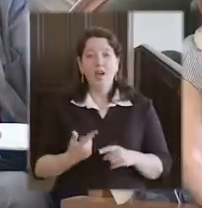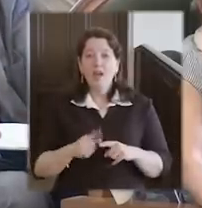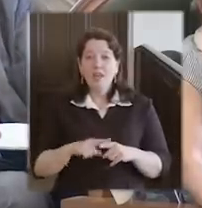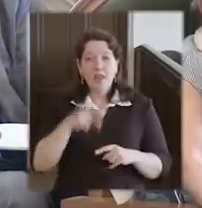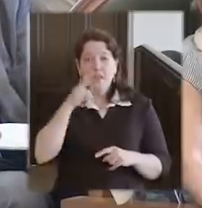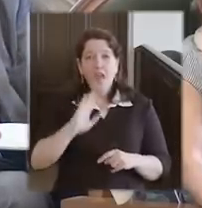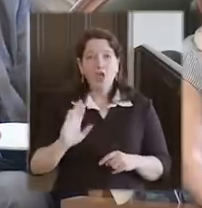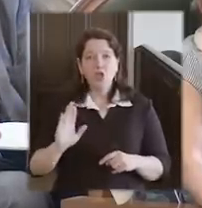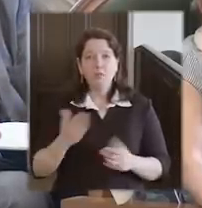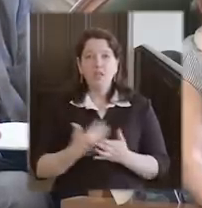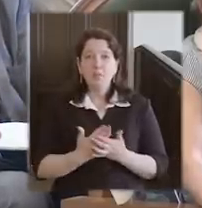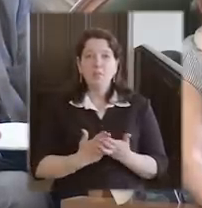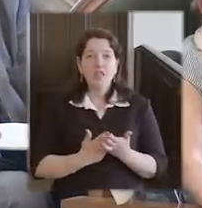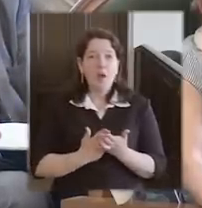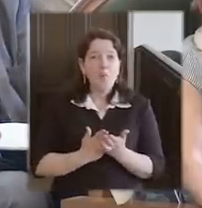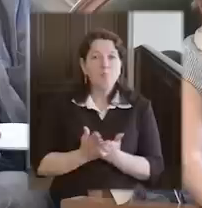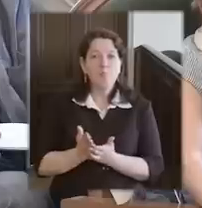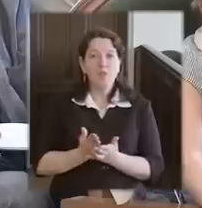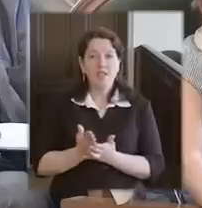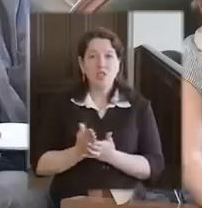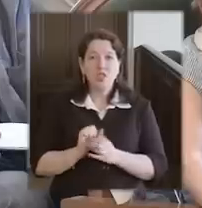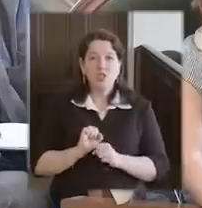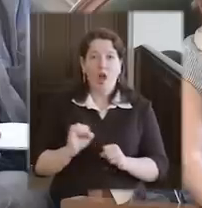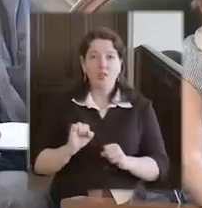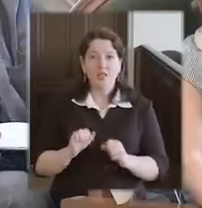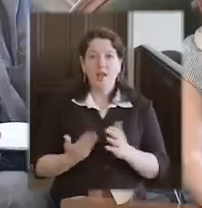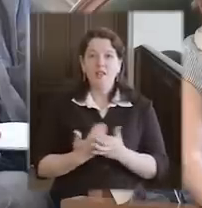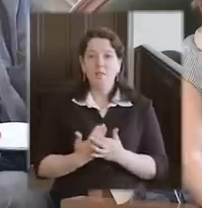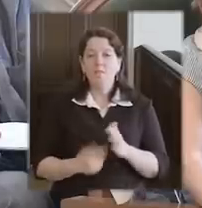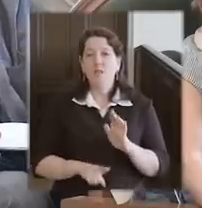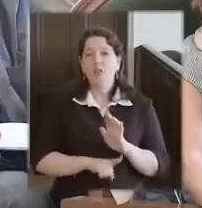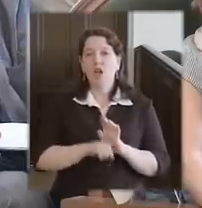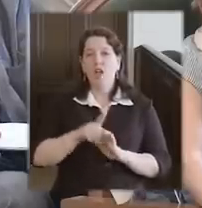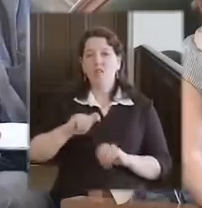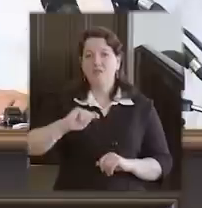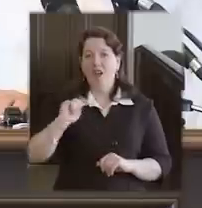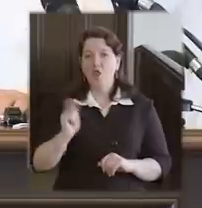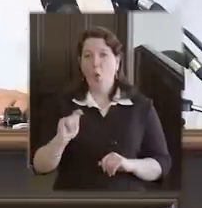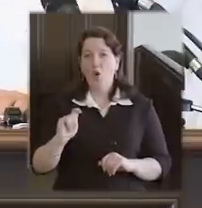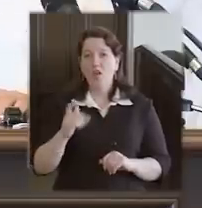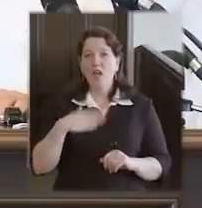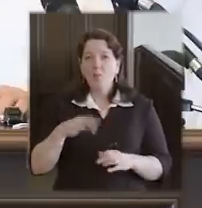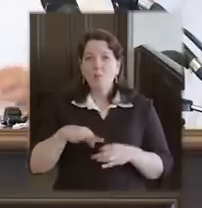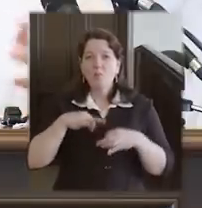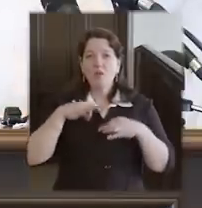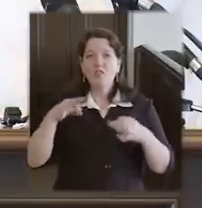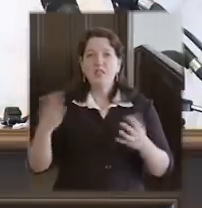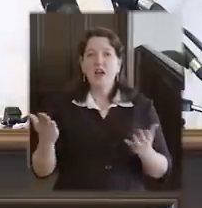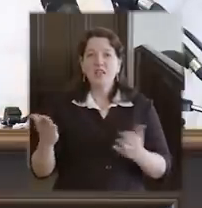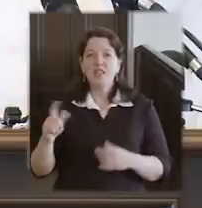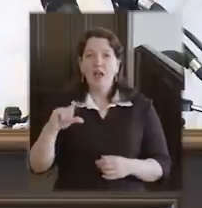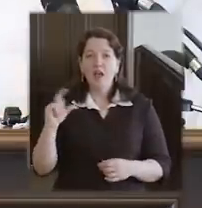это ошибки, там, политическая акция не та, начать войну или не начать войны, да, провести